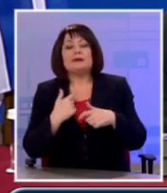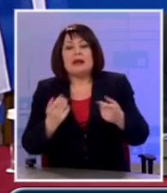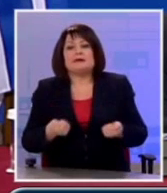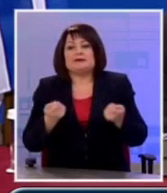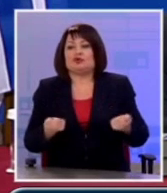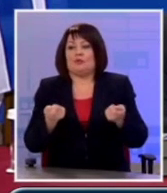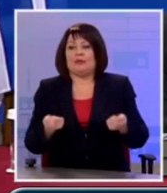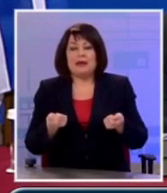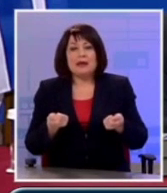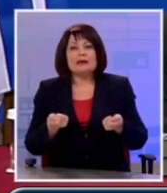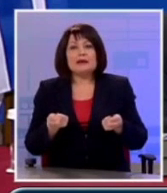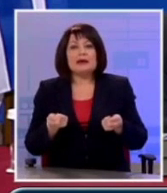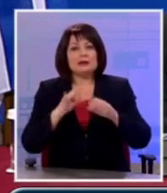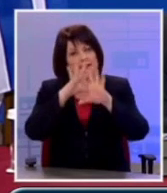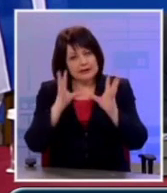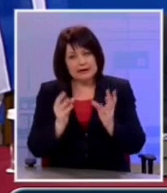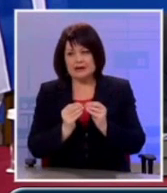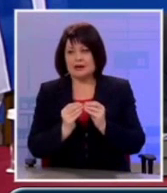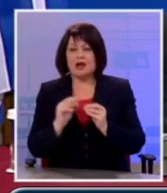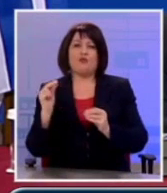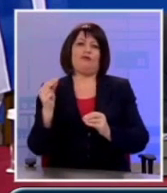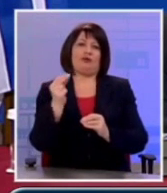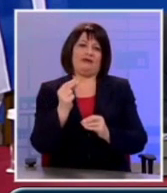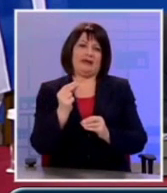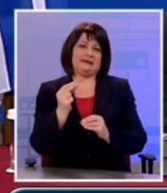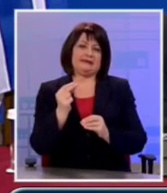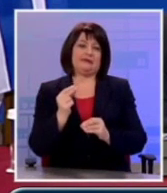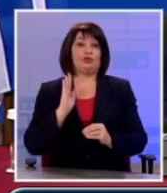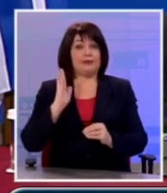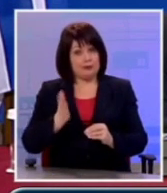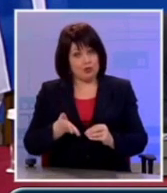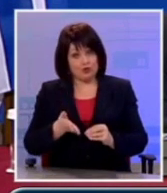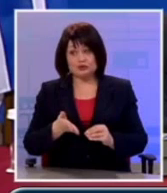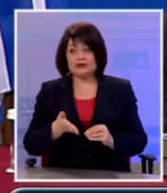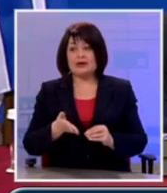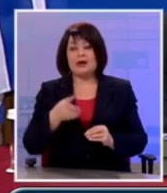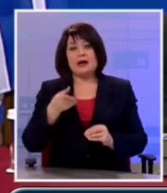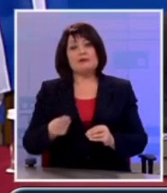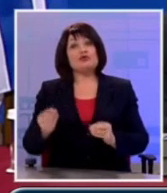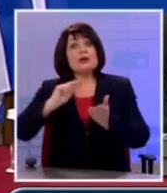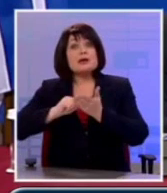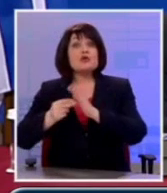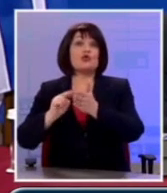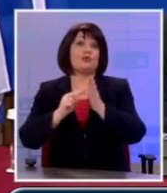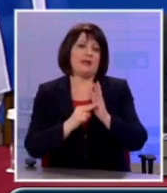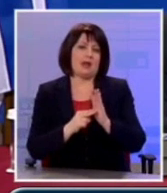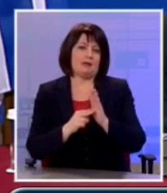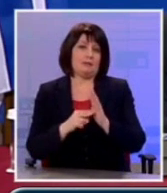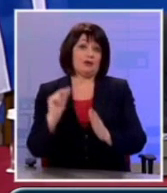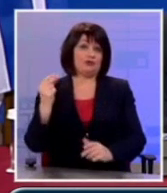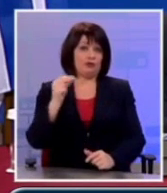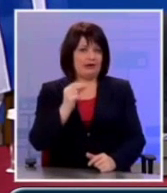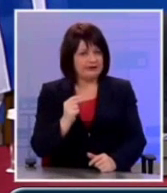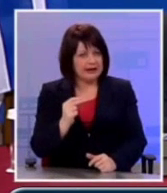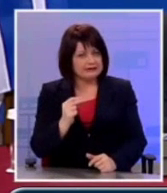αξιοποιείται από το σύνολο των βουλευτών. Αυτό θα μπορούσε να είναι μια μεγάλη εξοικονόμηση, ας πούμε, για τους